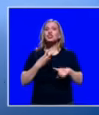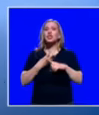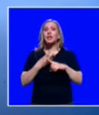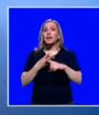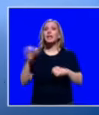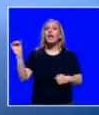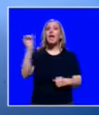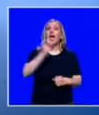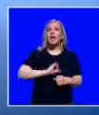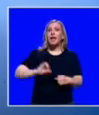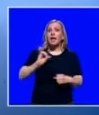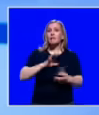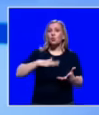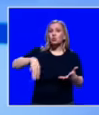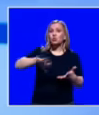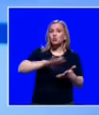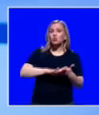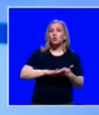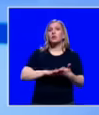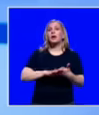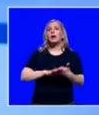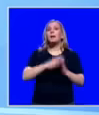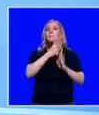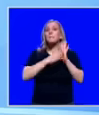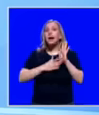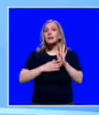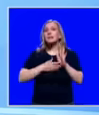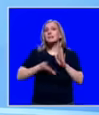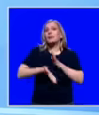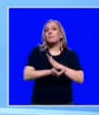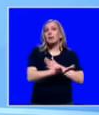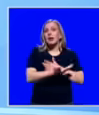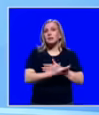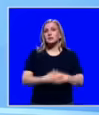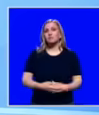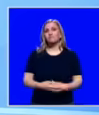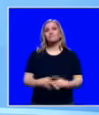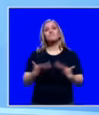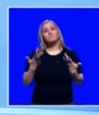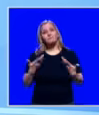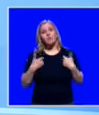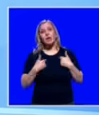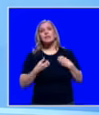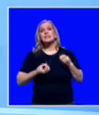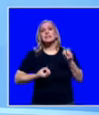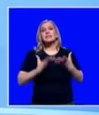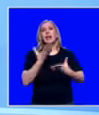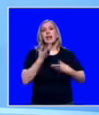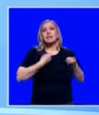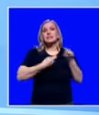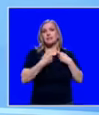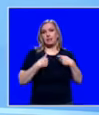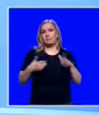за еврозоната, за зелената сделка, пакта за миграция? Или са далече от вас? Признайте. Зелената сделка, ние сме против.